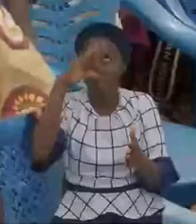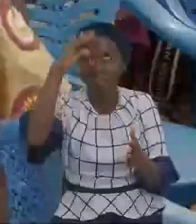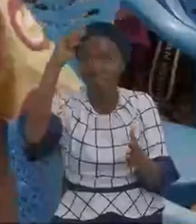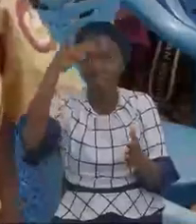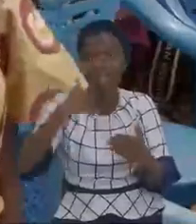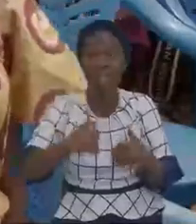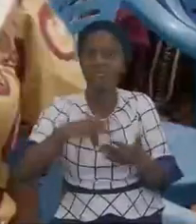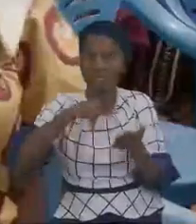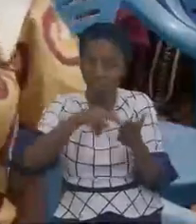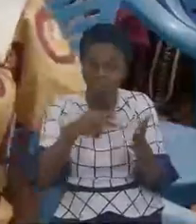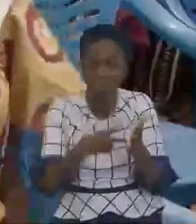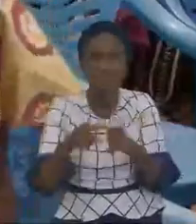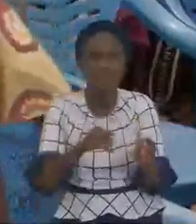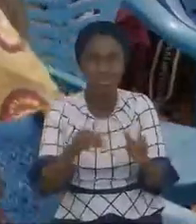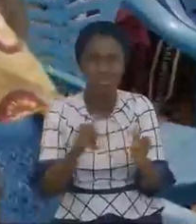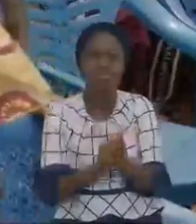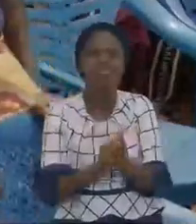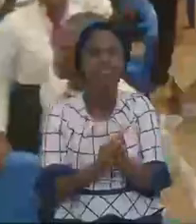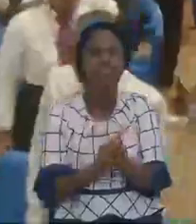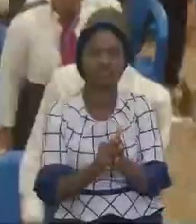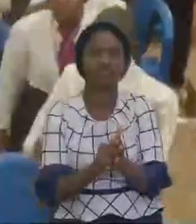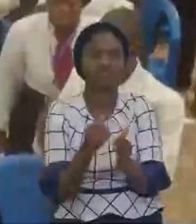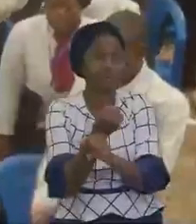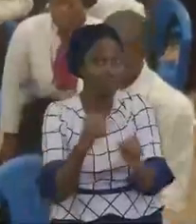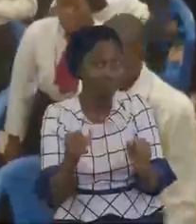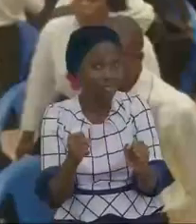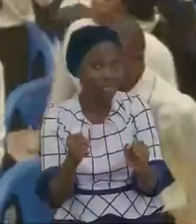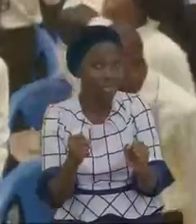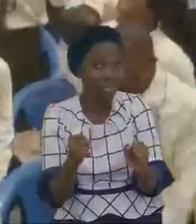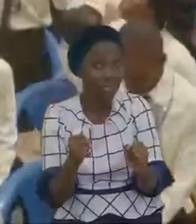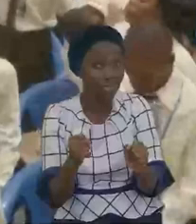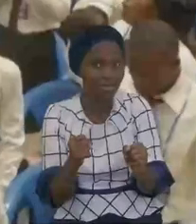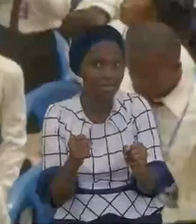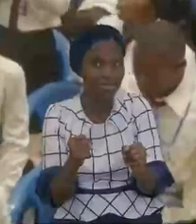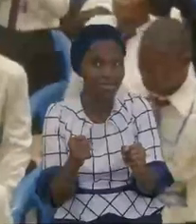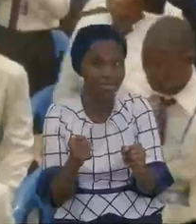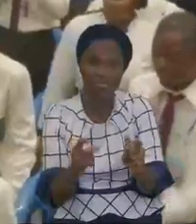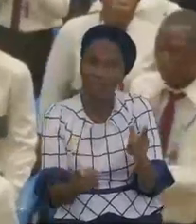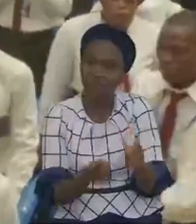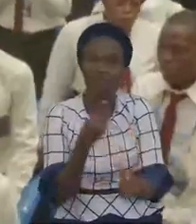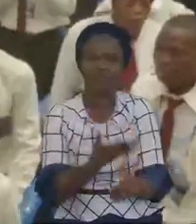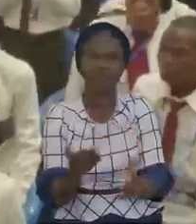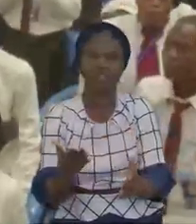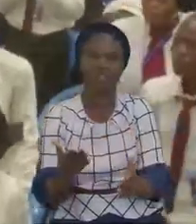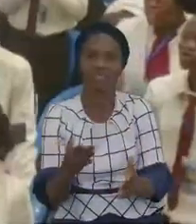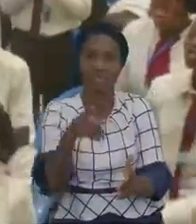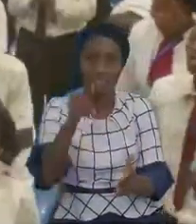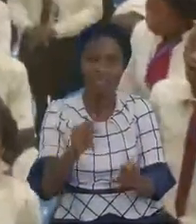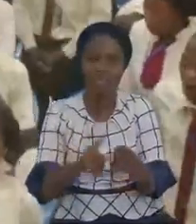Le salut est la première chose que tu dois viser. Commence par